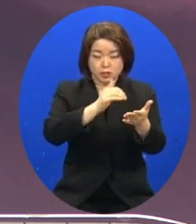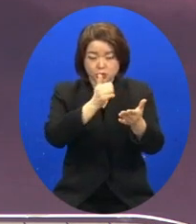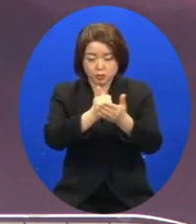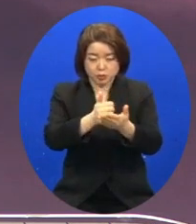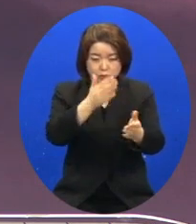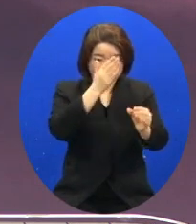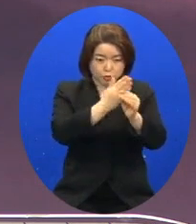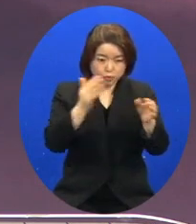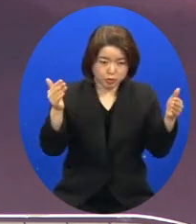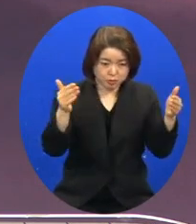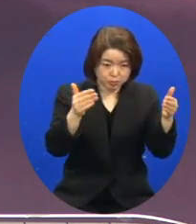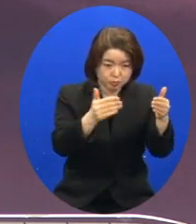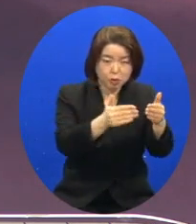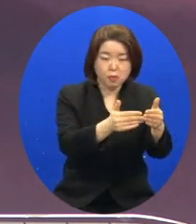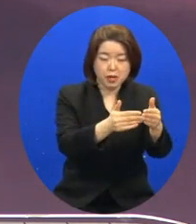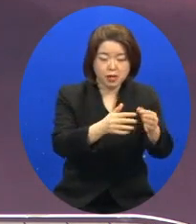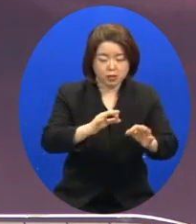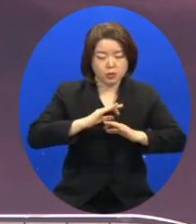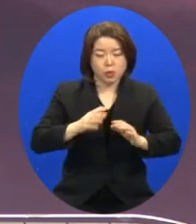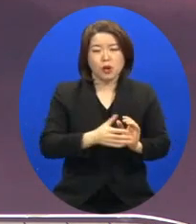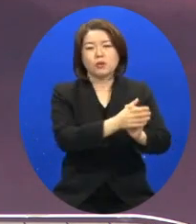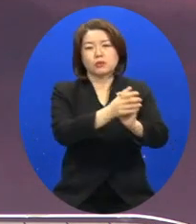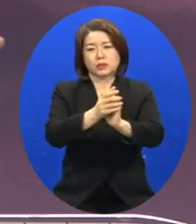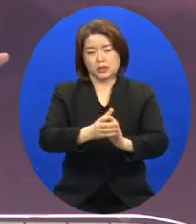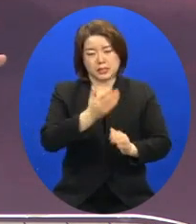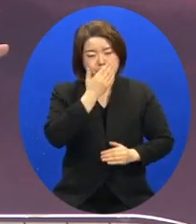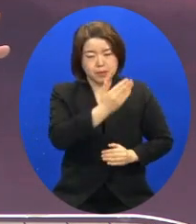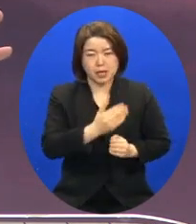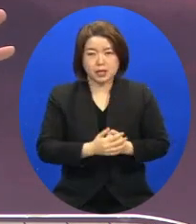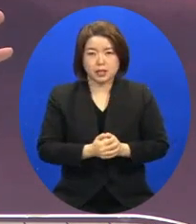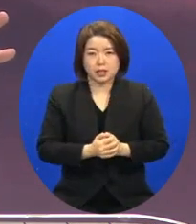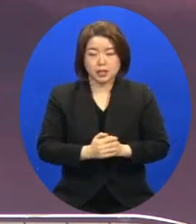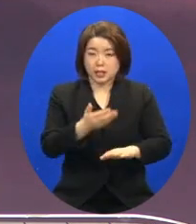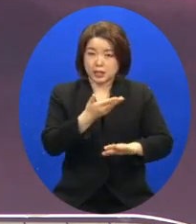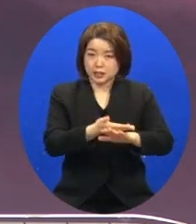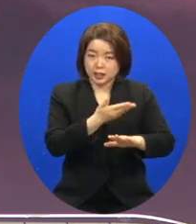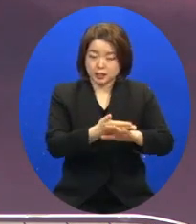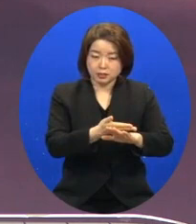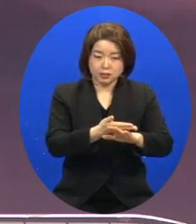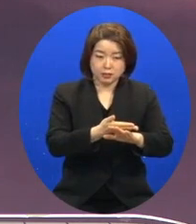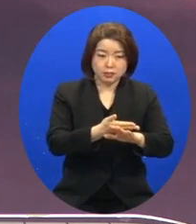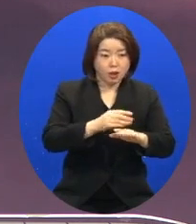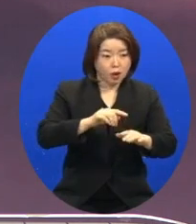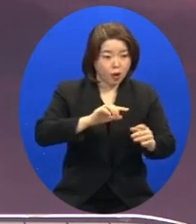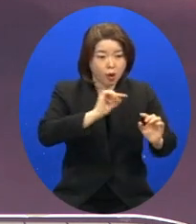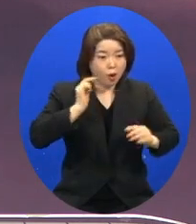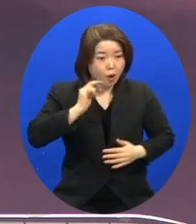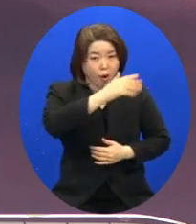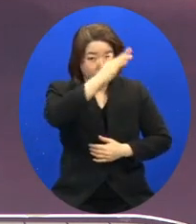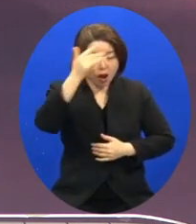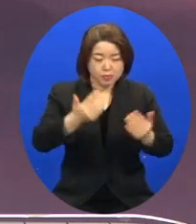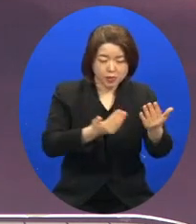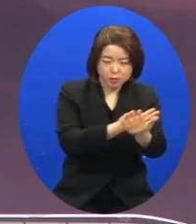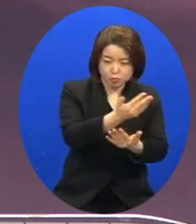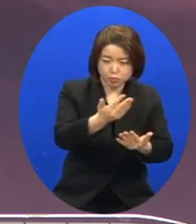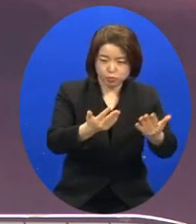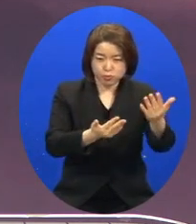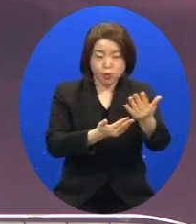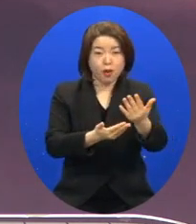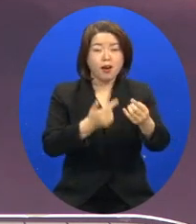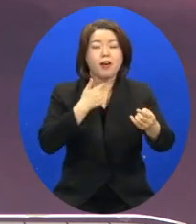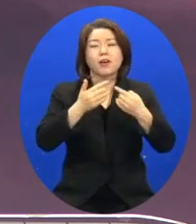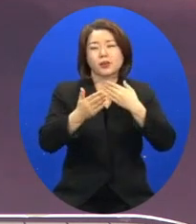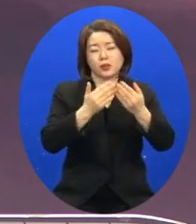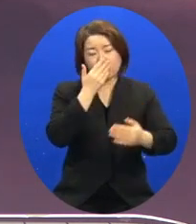모이면 놀라운 연합이 이루어집니다. 서로 다른 것은 오히려 아름다운 조화를 경험하게 해줄 뿐입니다.